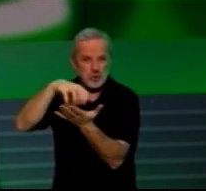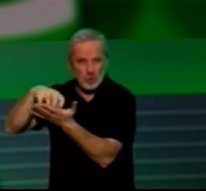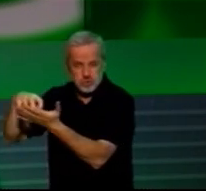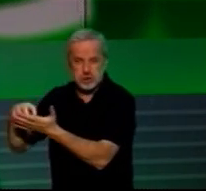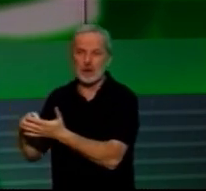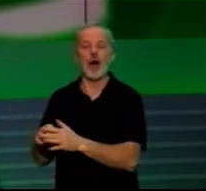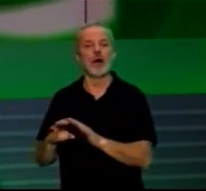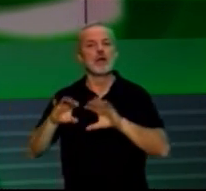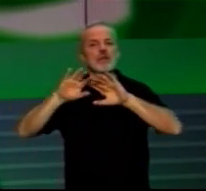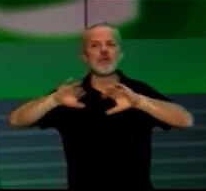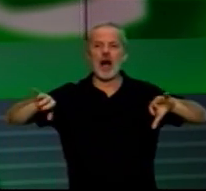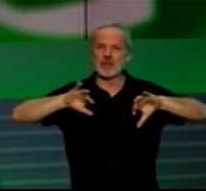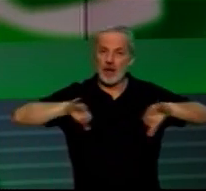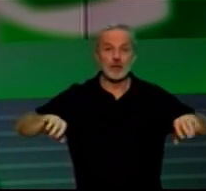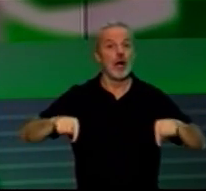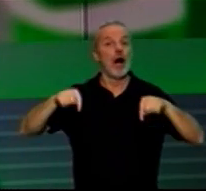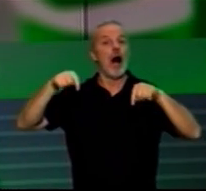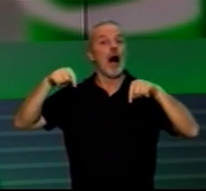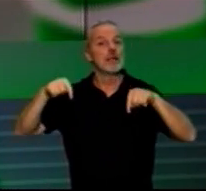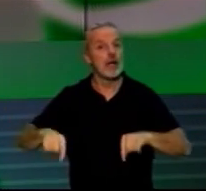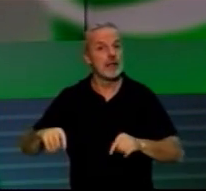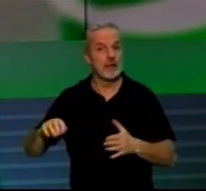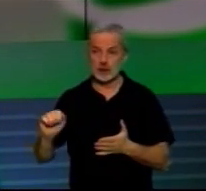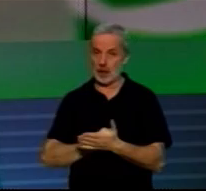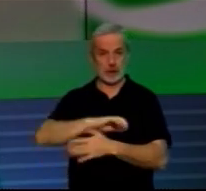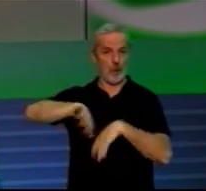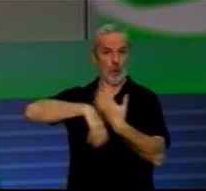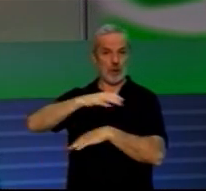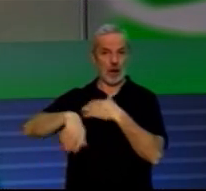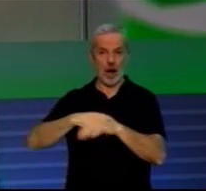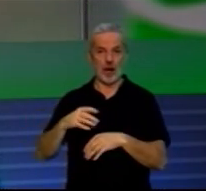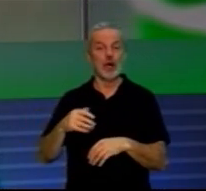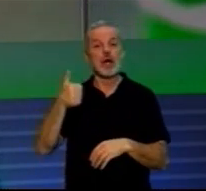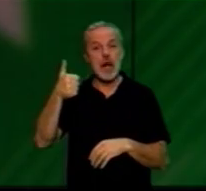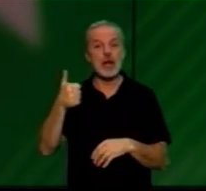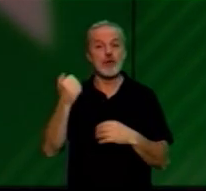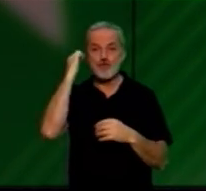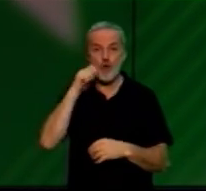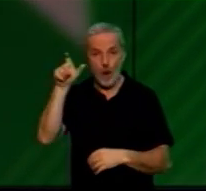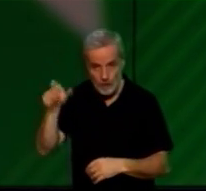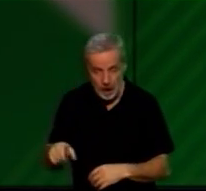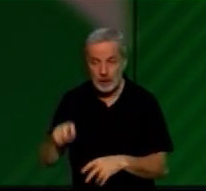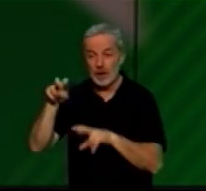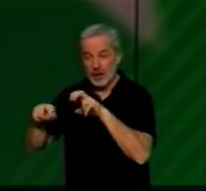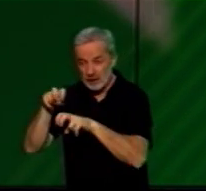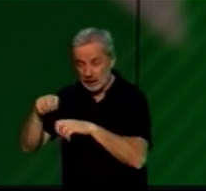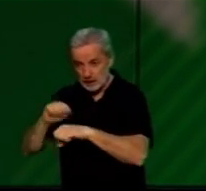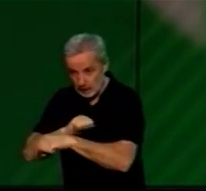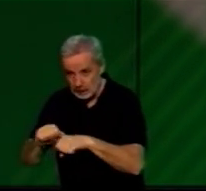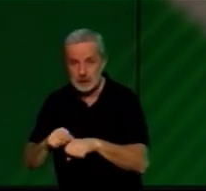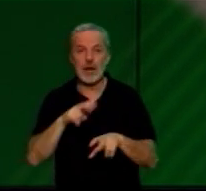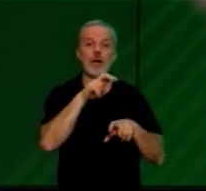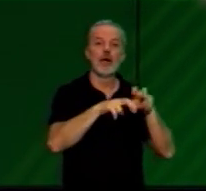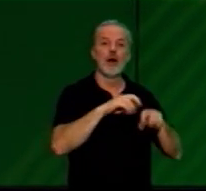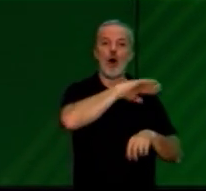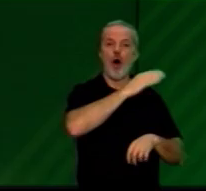tak úplně neobvyklé. Jak vy a třeba silnice nebo jiné cyklistické disciplíny? Už se